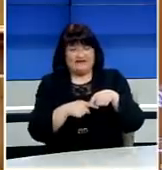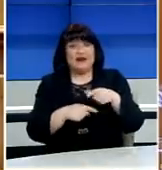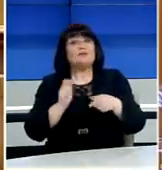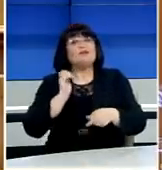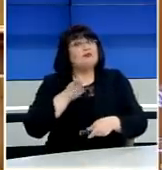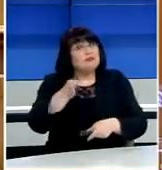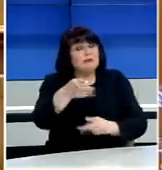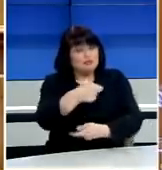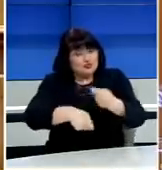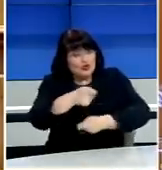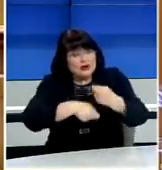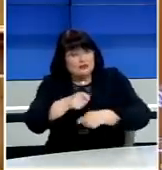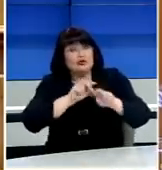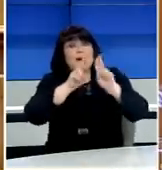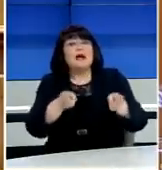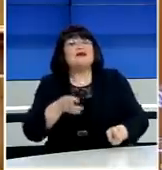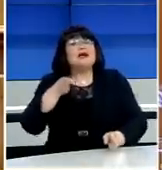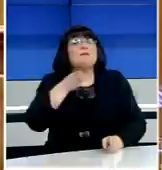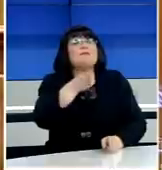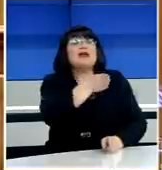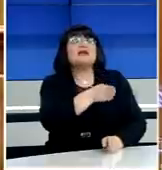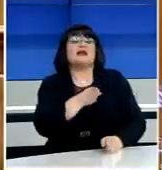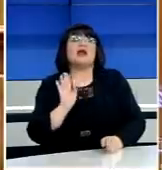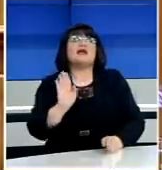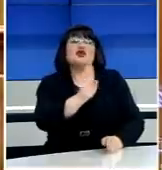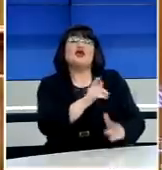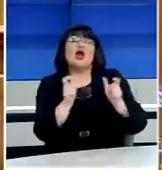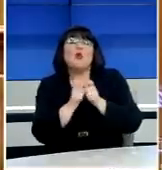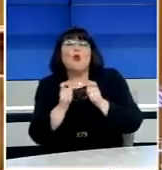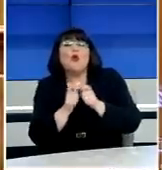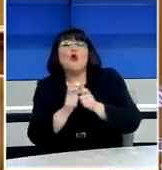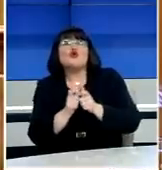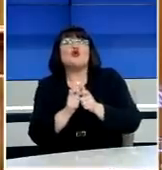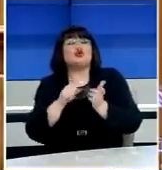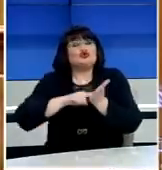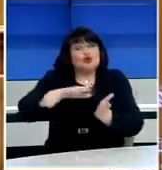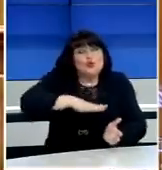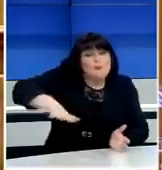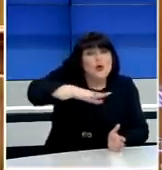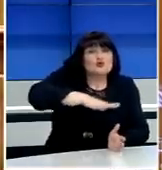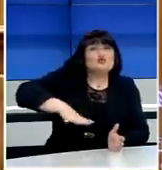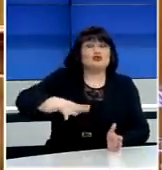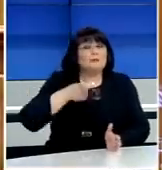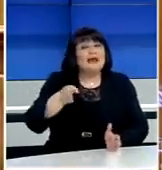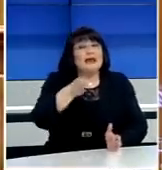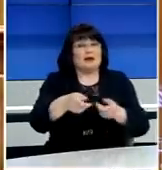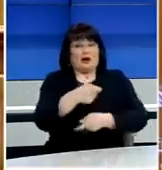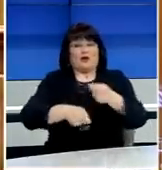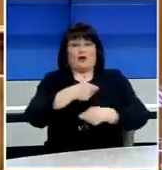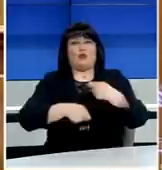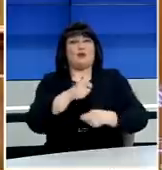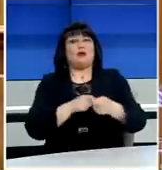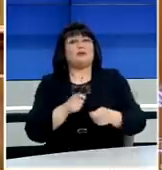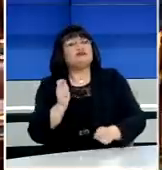αγορά, στα καταστήματα της αγοράς, της γειτονιάς τους, του χωριού τους, του νομού τους. Έτσι λοιπόν έβγαινα εγώ το